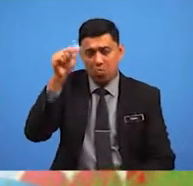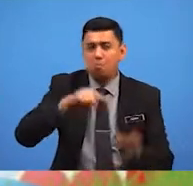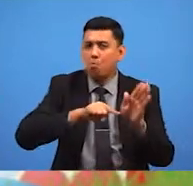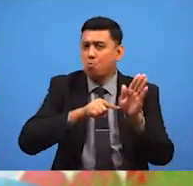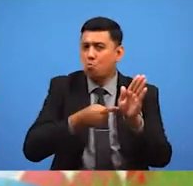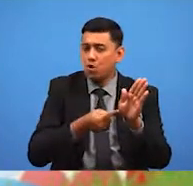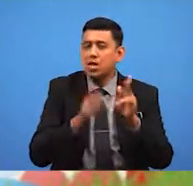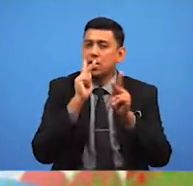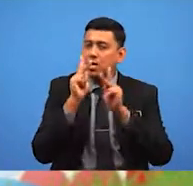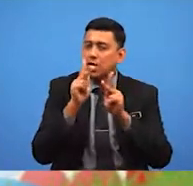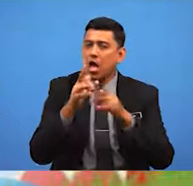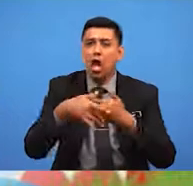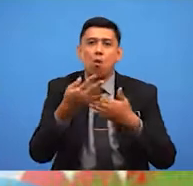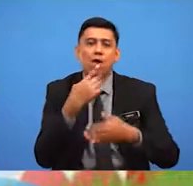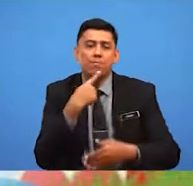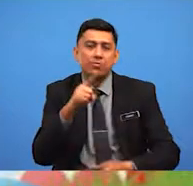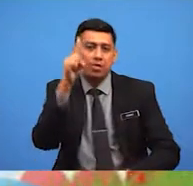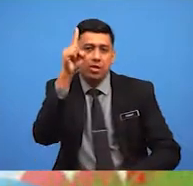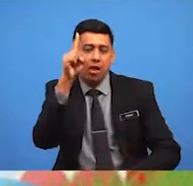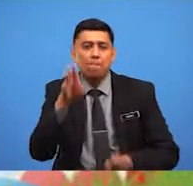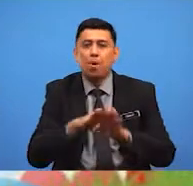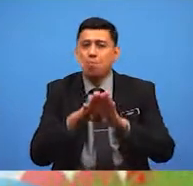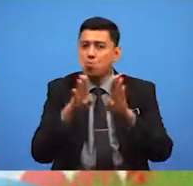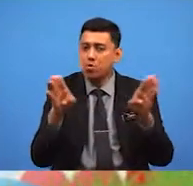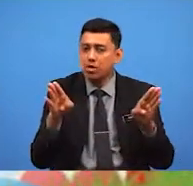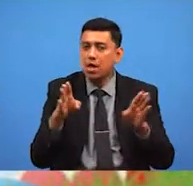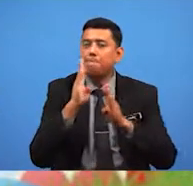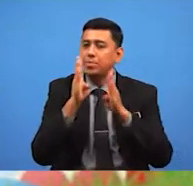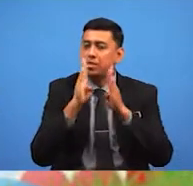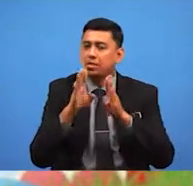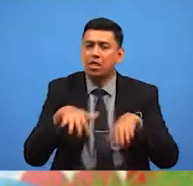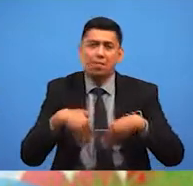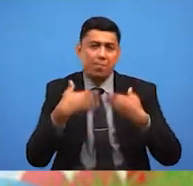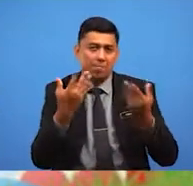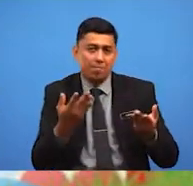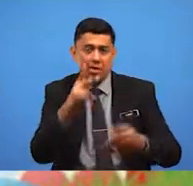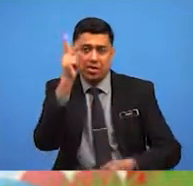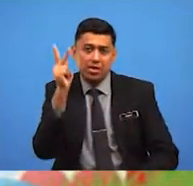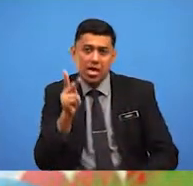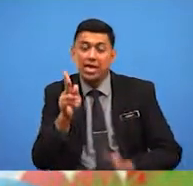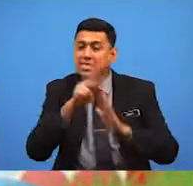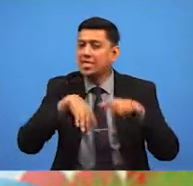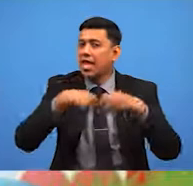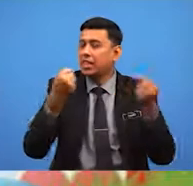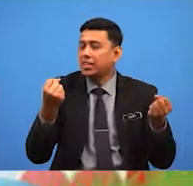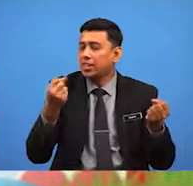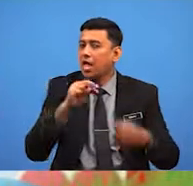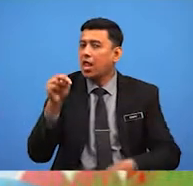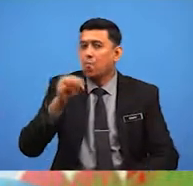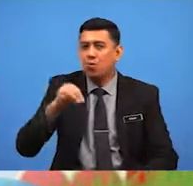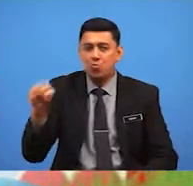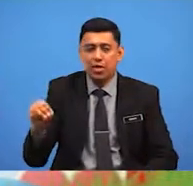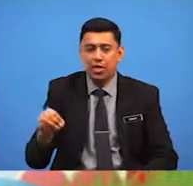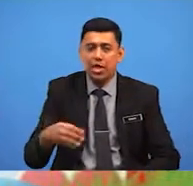awal bismillah pembuka bicara. Bagaimanakah dengan kesihatan murid-murid? Cikgu